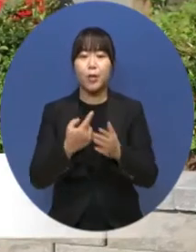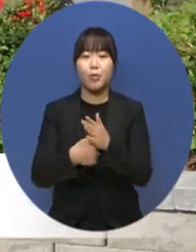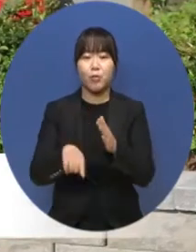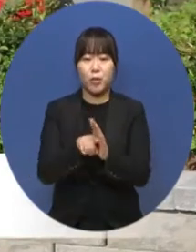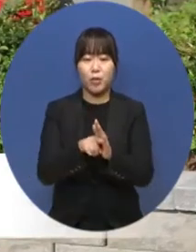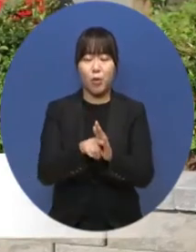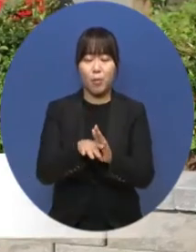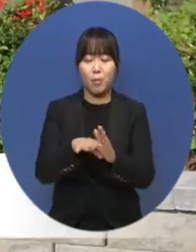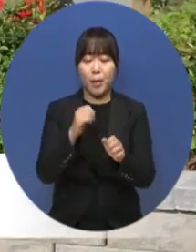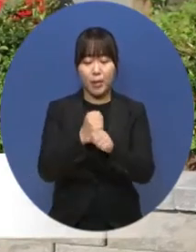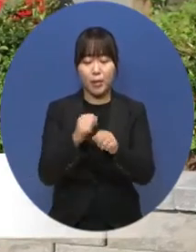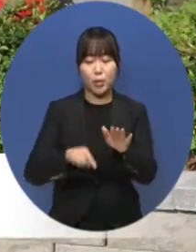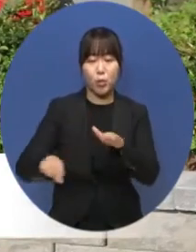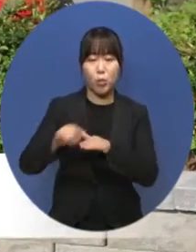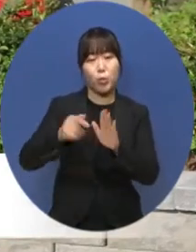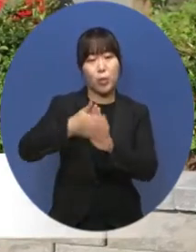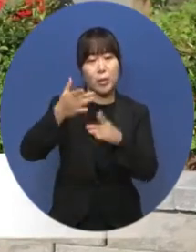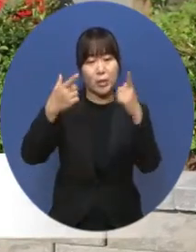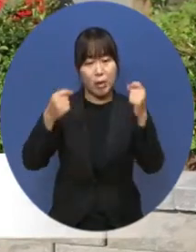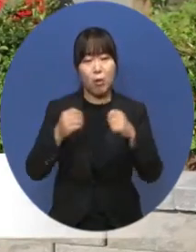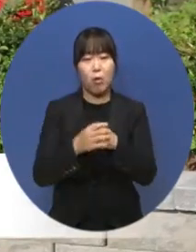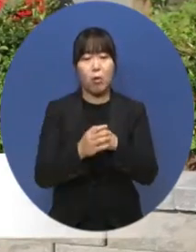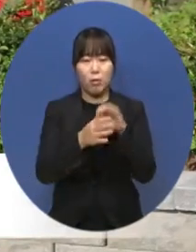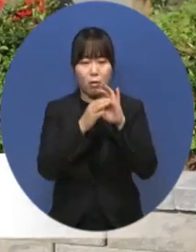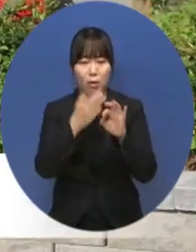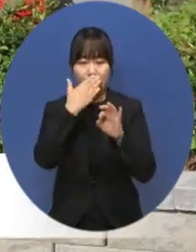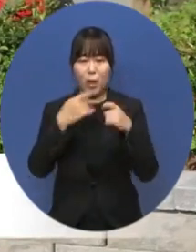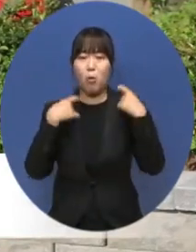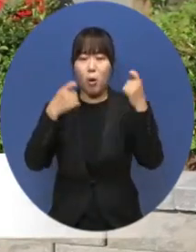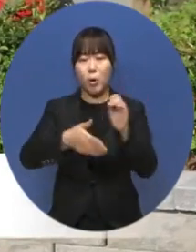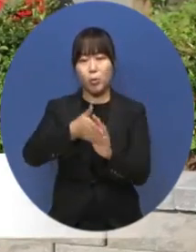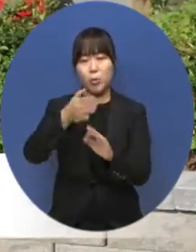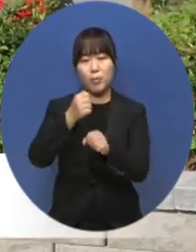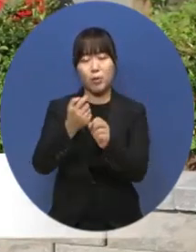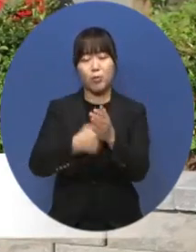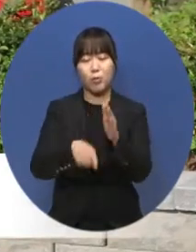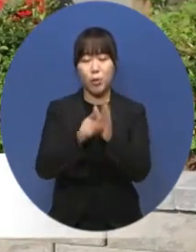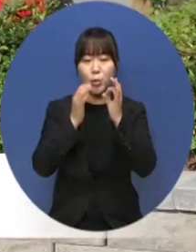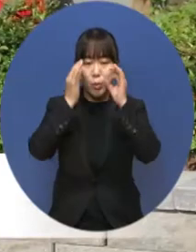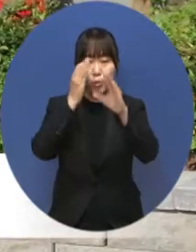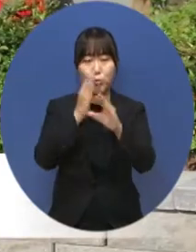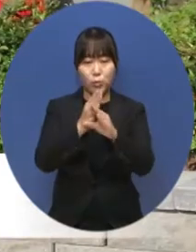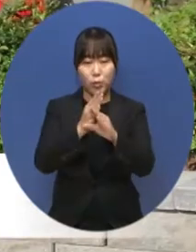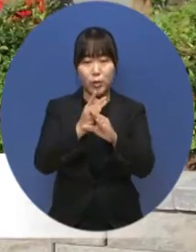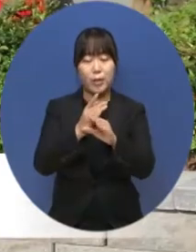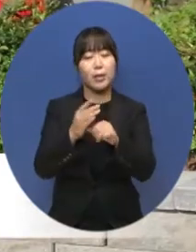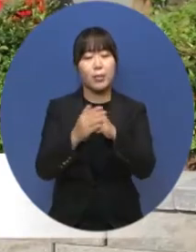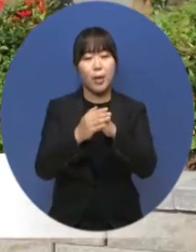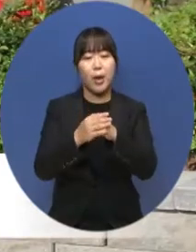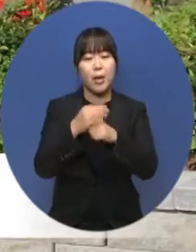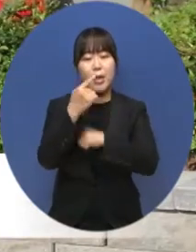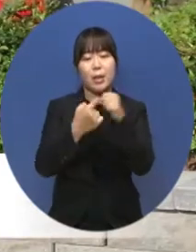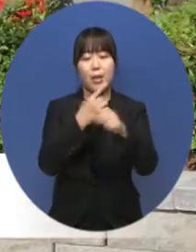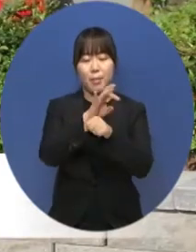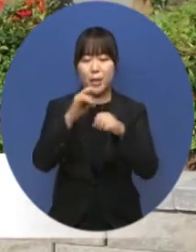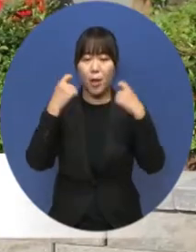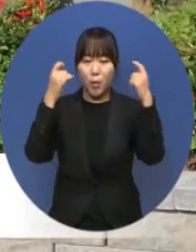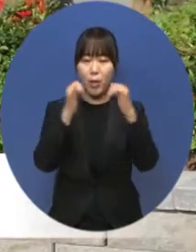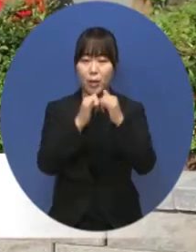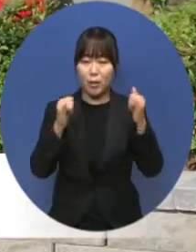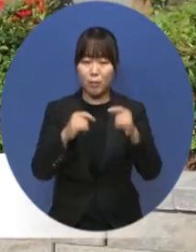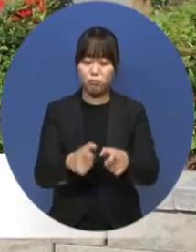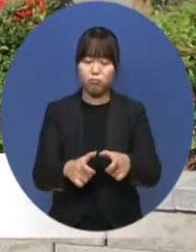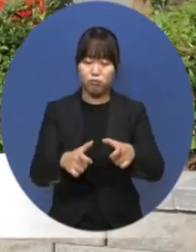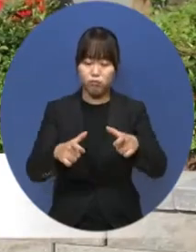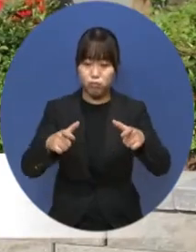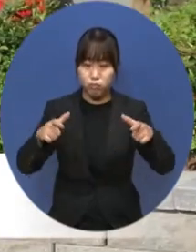도시로서 지속 가능한 관광 도시 조성에 노력하고 있습니다. 이로 인해 매년 관광객들이